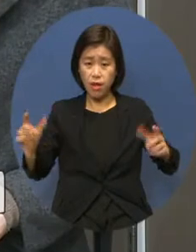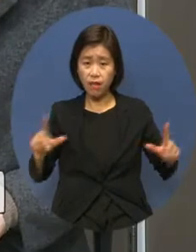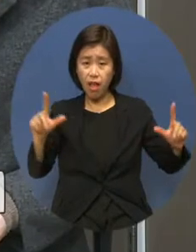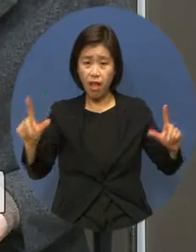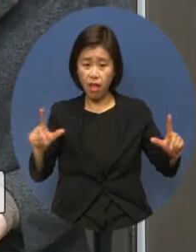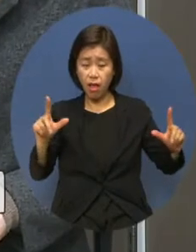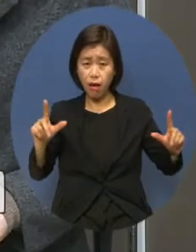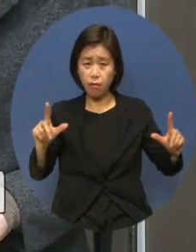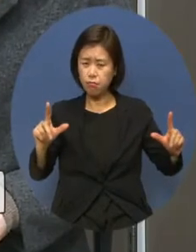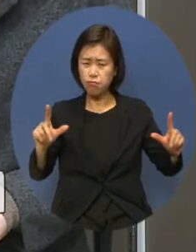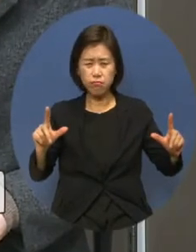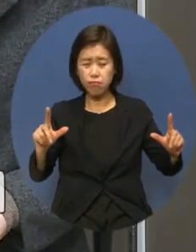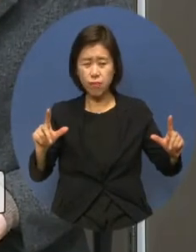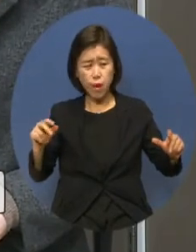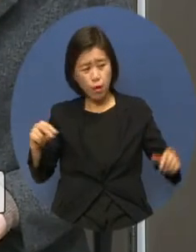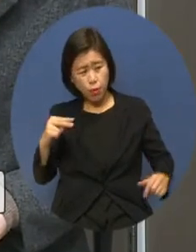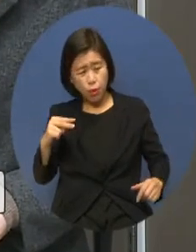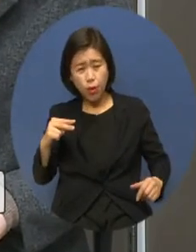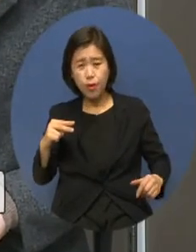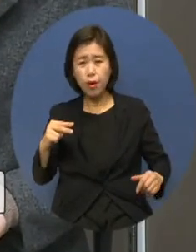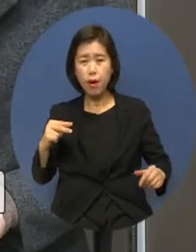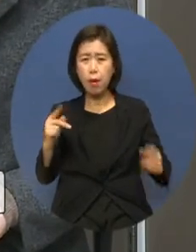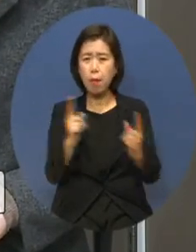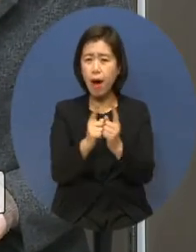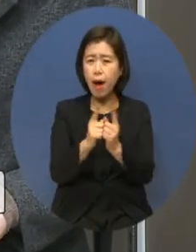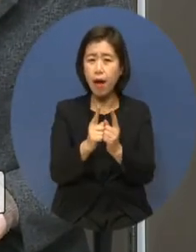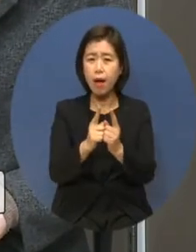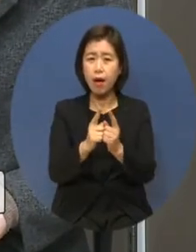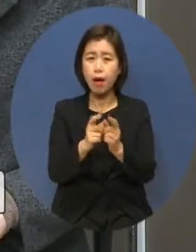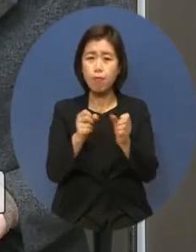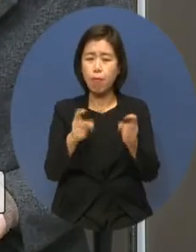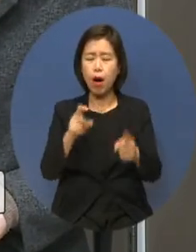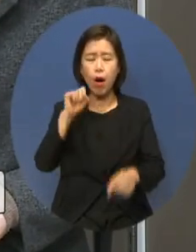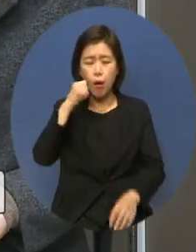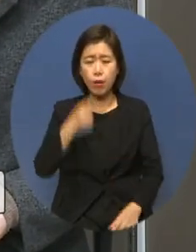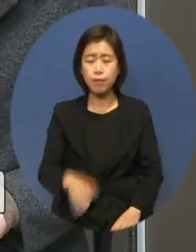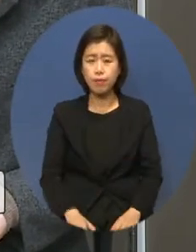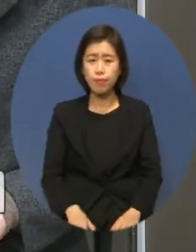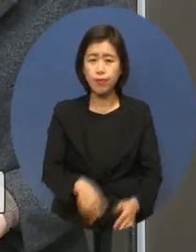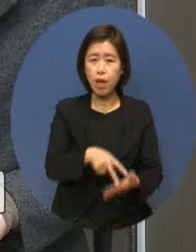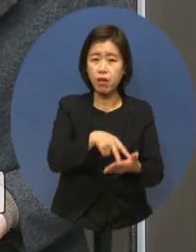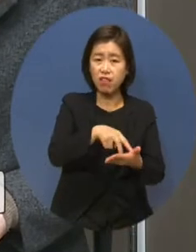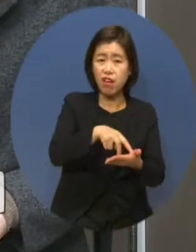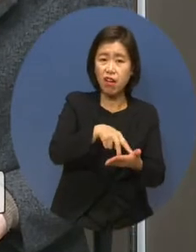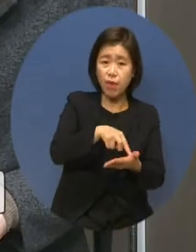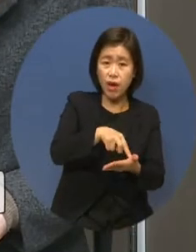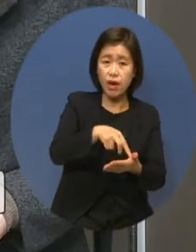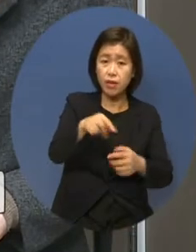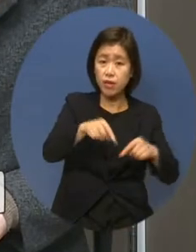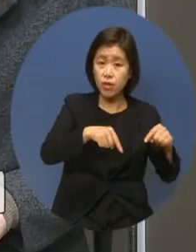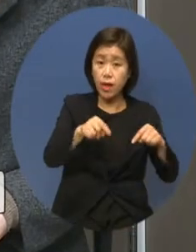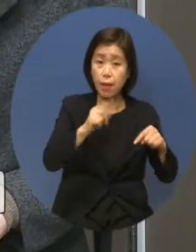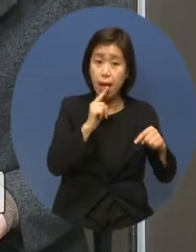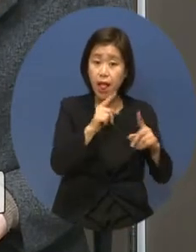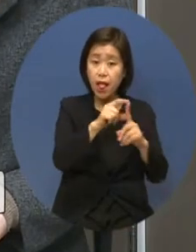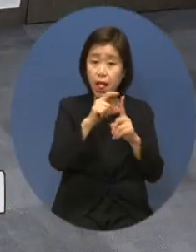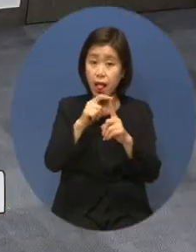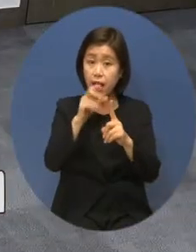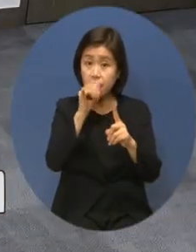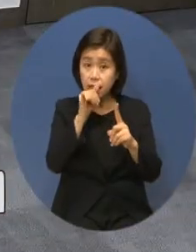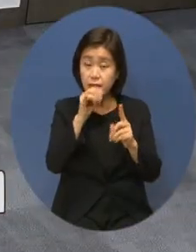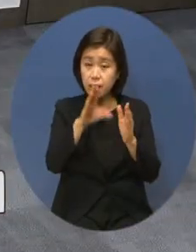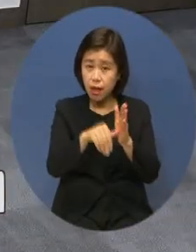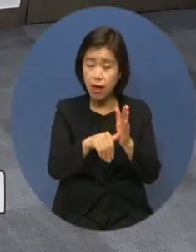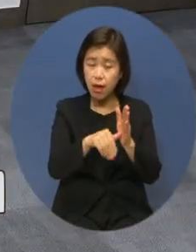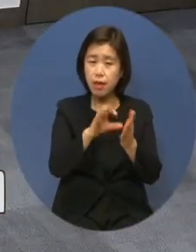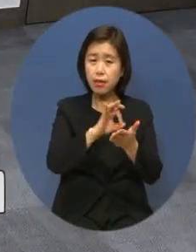정책 이런 표현도 그런 절름발이가 그 발을 저시는 분들을 눈앞에서 잘 보지 못했기 때문에 그냥